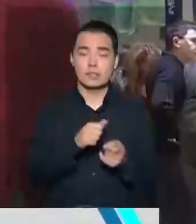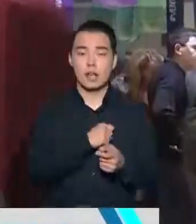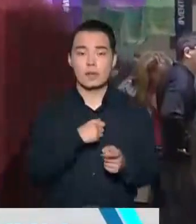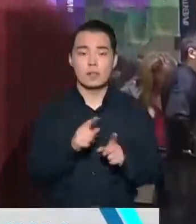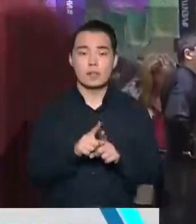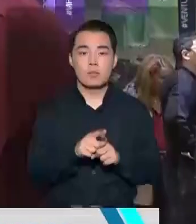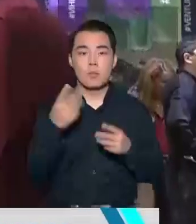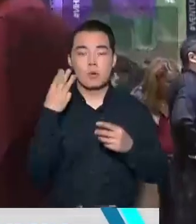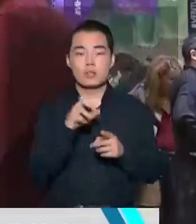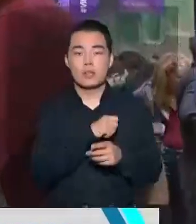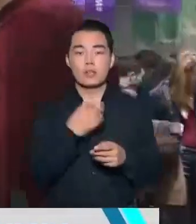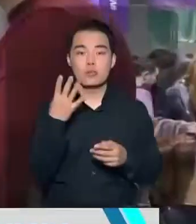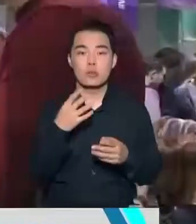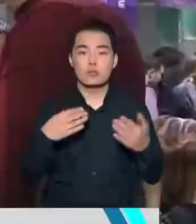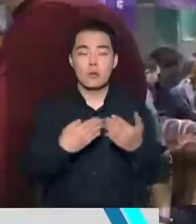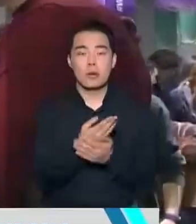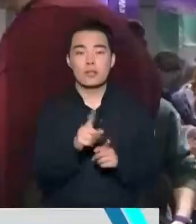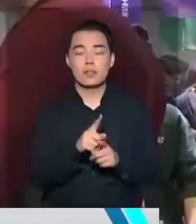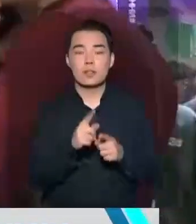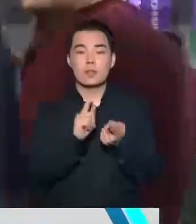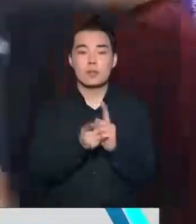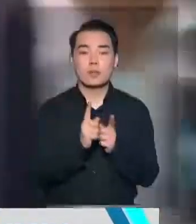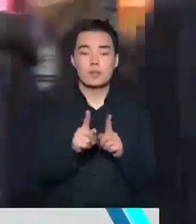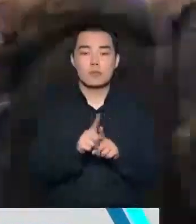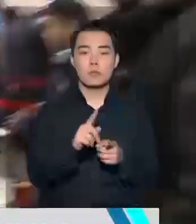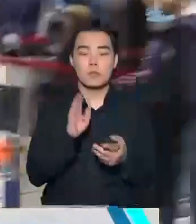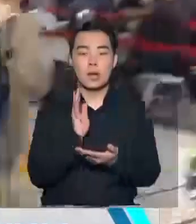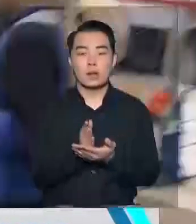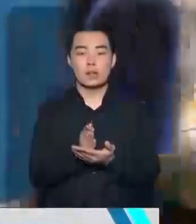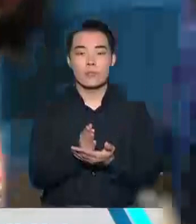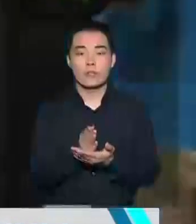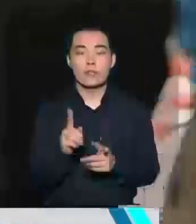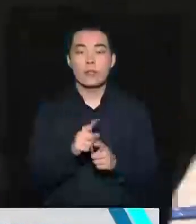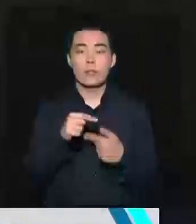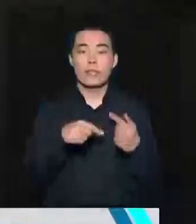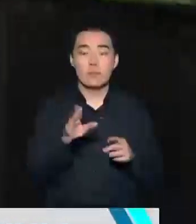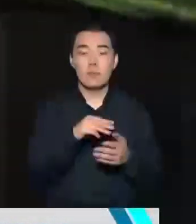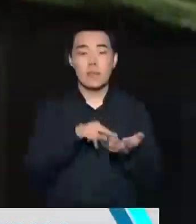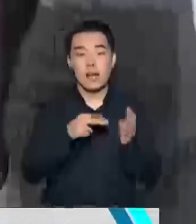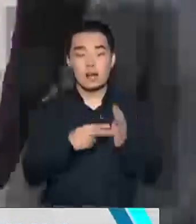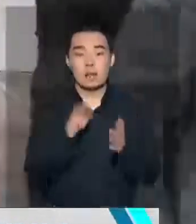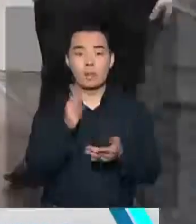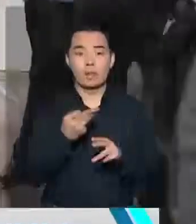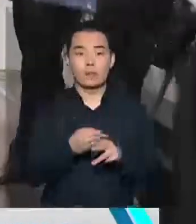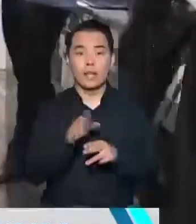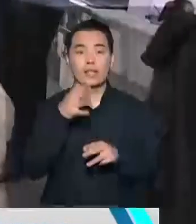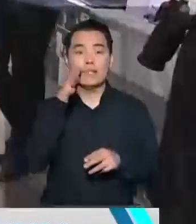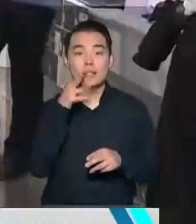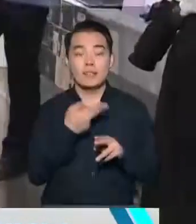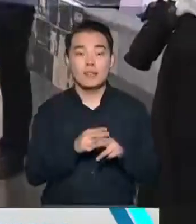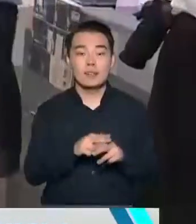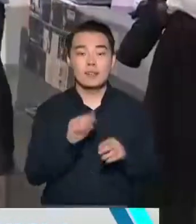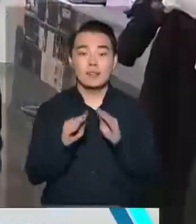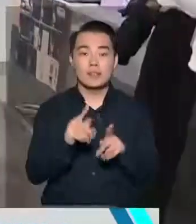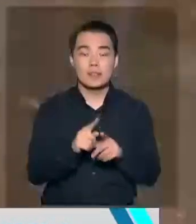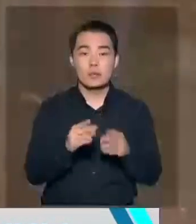біздің заманымыз бұл 4-ші өндірістік революция дәуірі. Жобалар мен стартаптар әр алуан. Мысалы, иттің образындағы мына